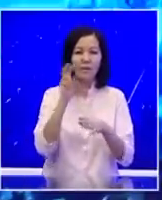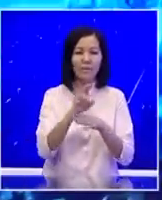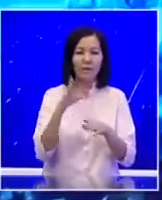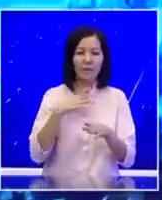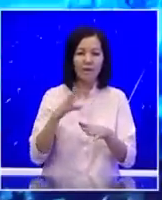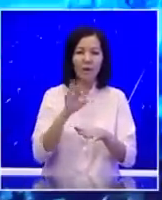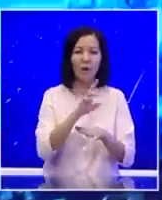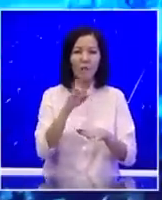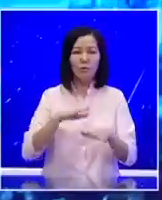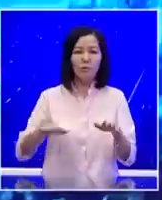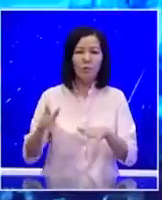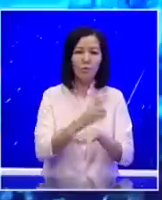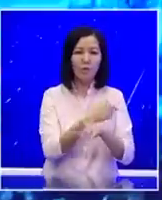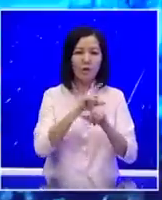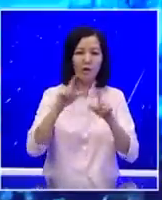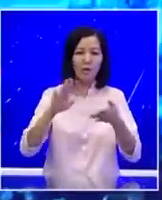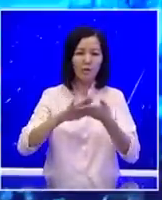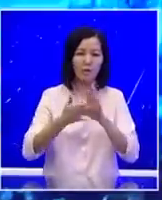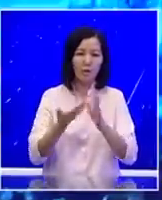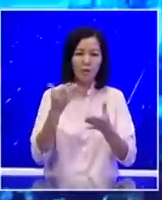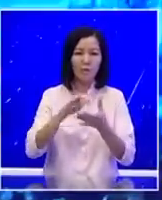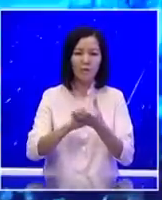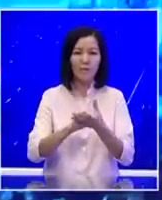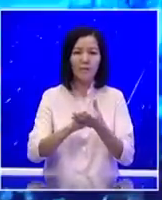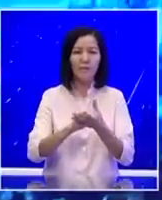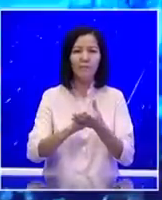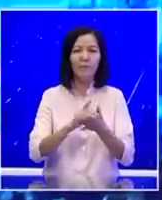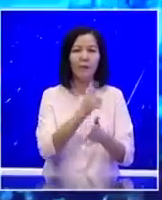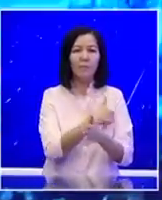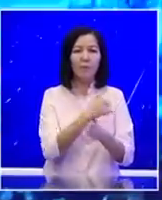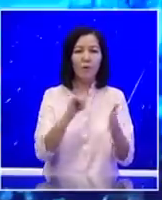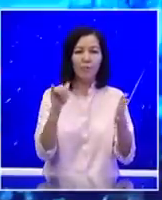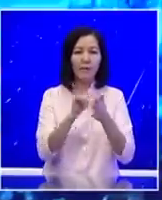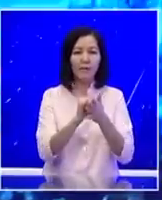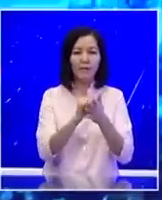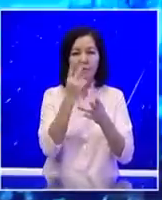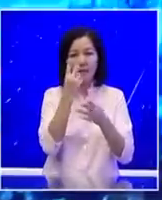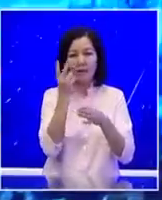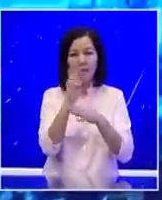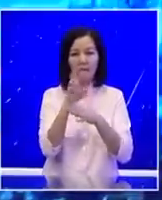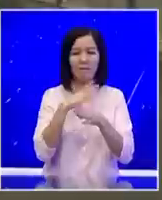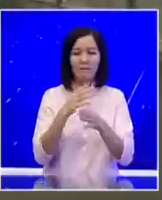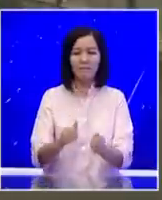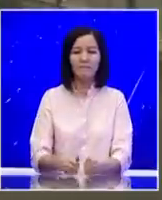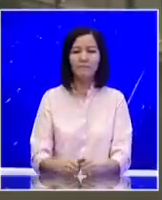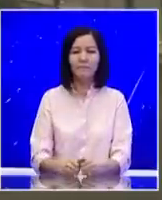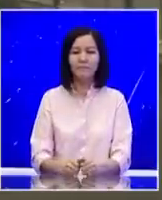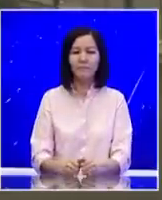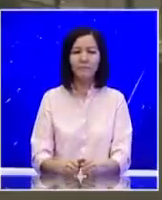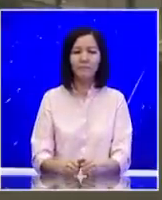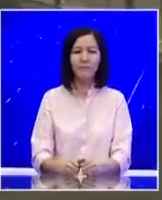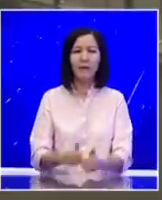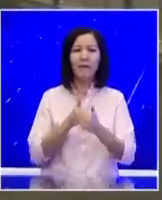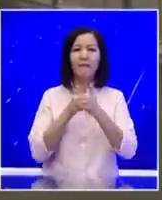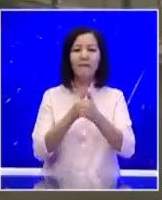арнайы іссапармен келді. Оңтүстік өңірдегі ауруханалардың жай-күйімен танысты. Блокбекеттерде де аялдады.